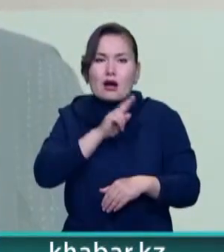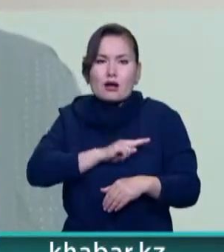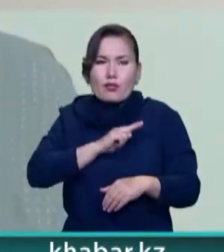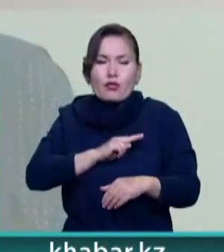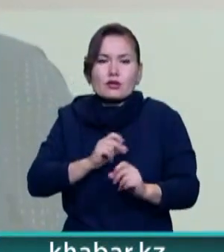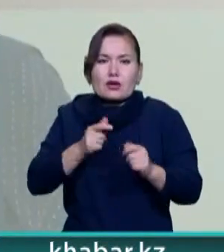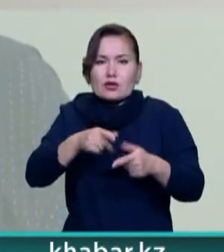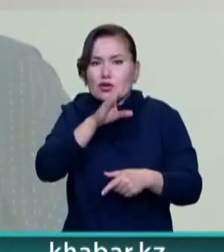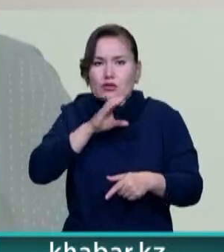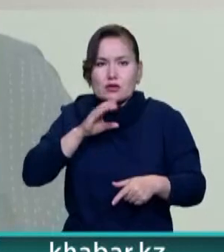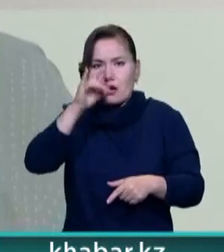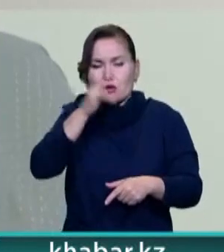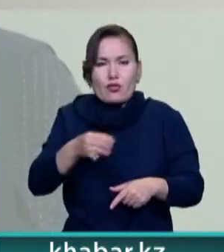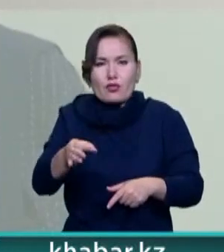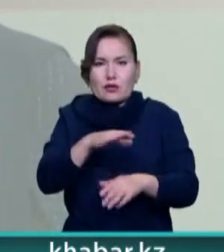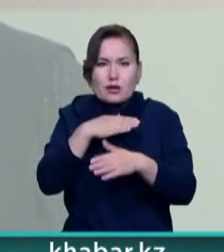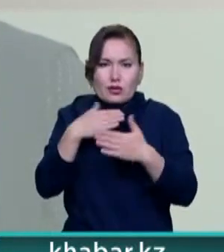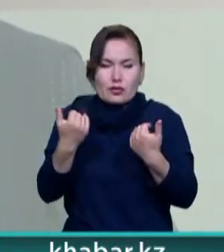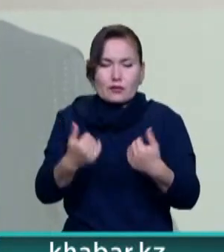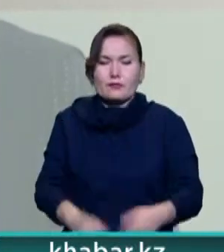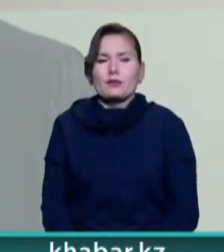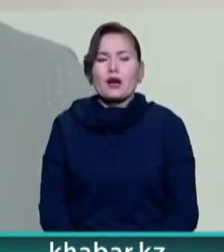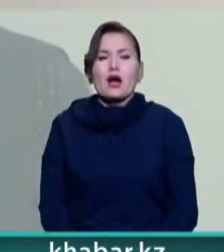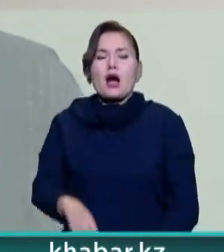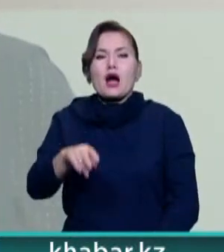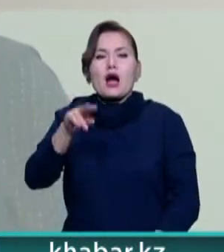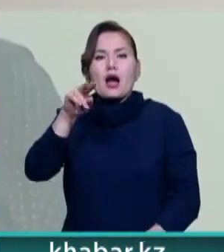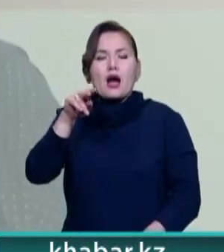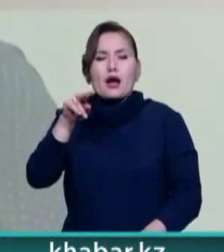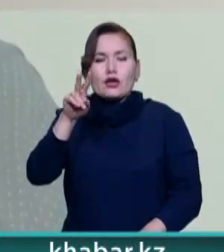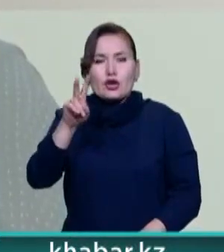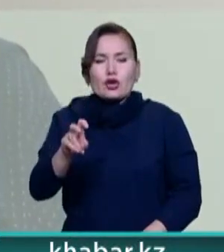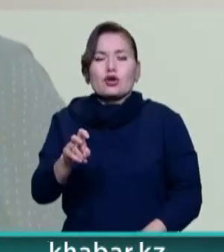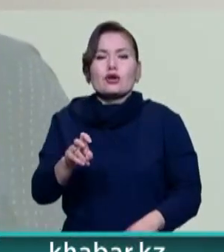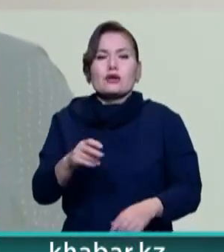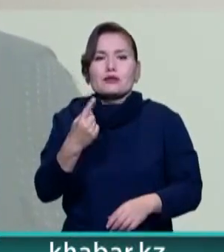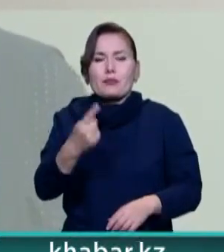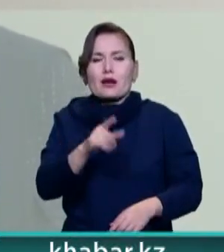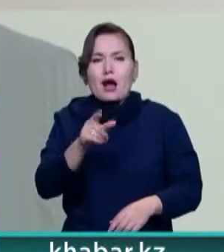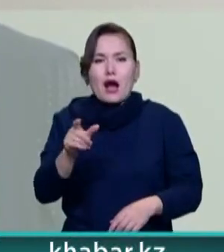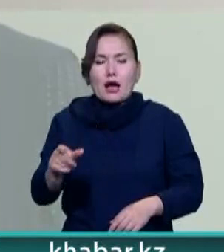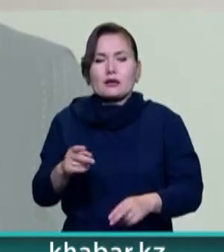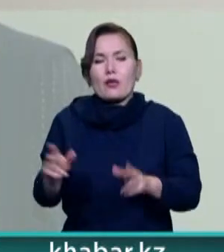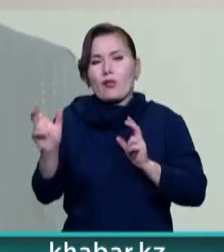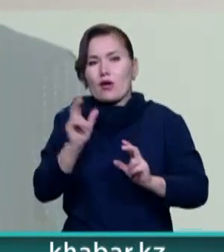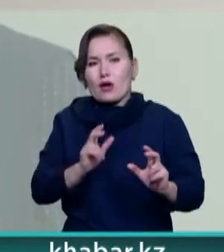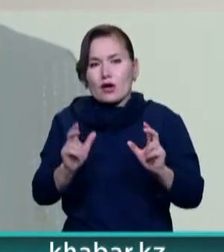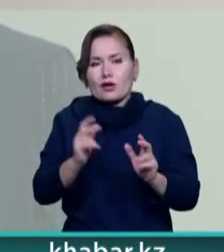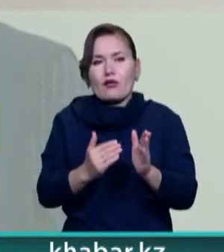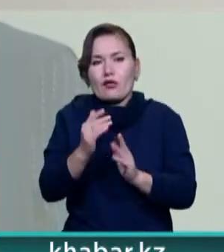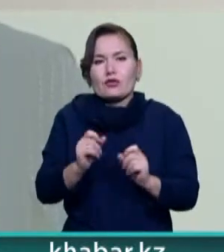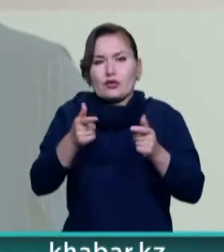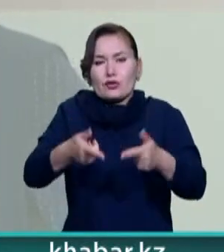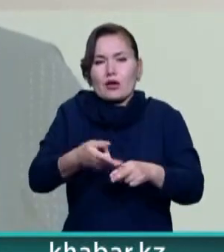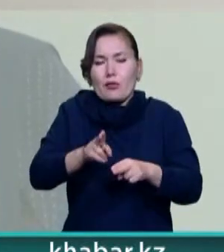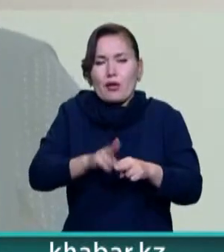202 получается на сегодня. Биылғы бітірген 202 түлектің 63-сі магистратураға түсті, ал қалғандарының жұмысқа орналасуы